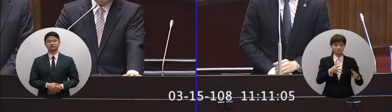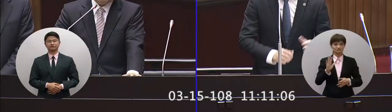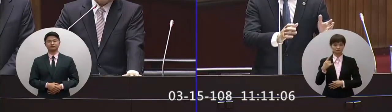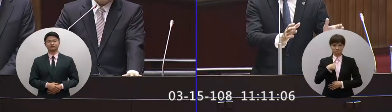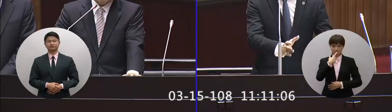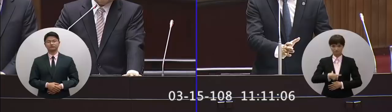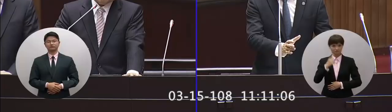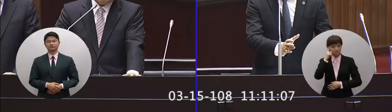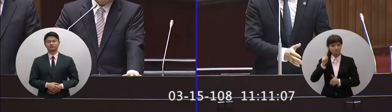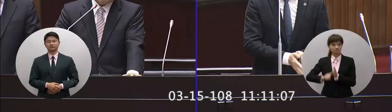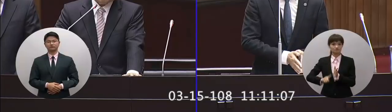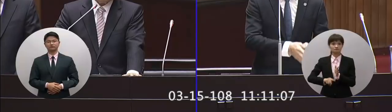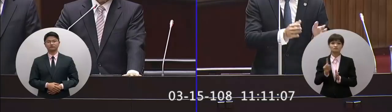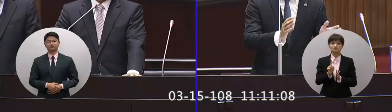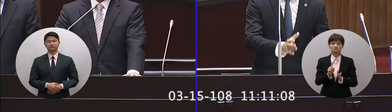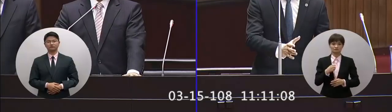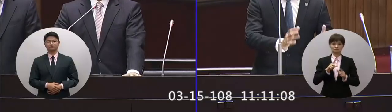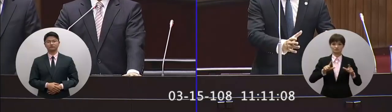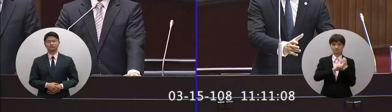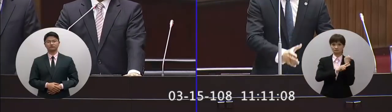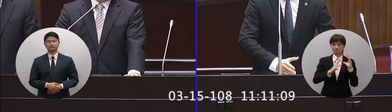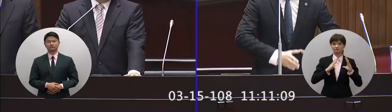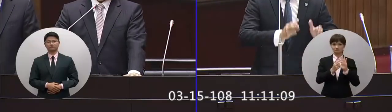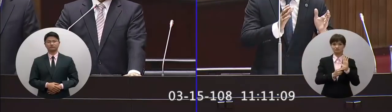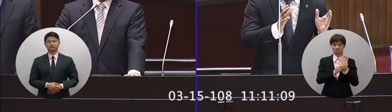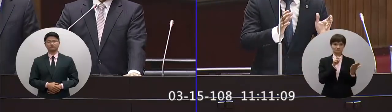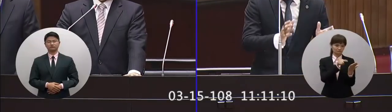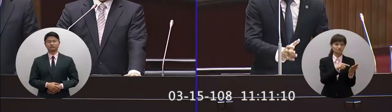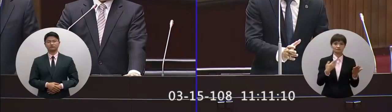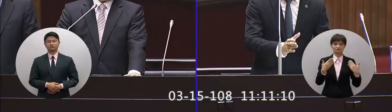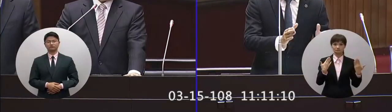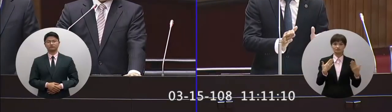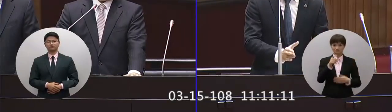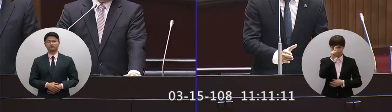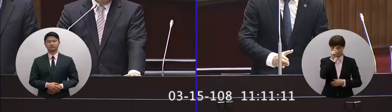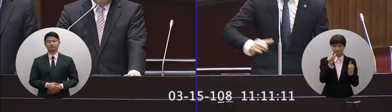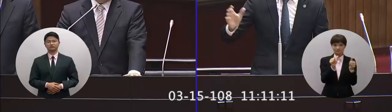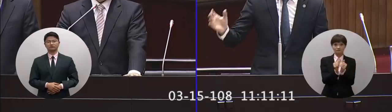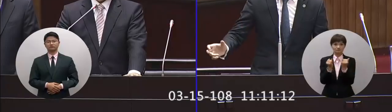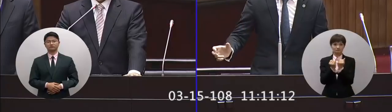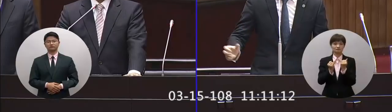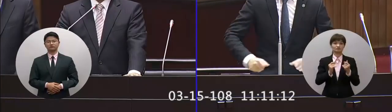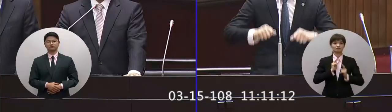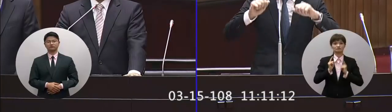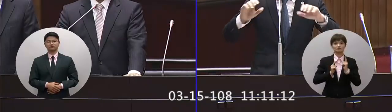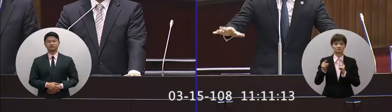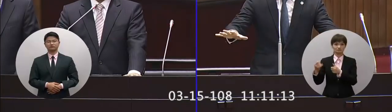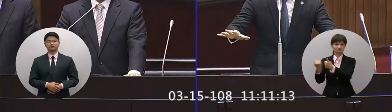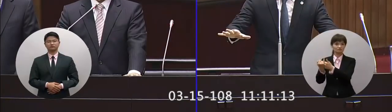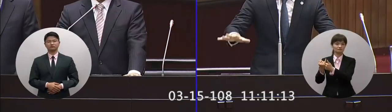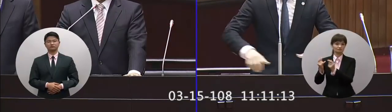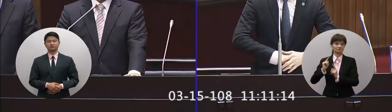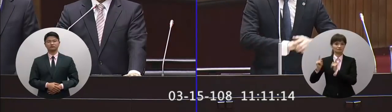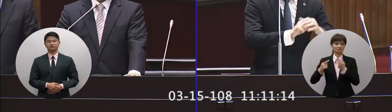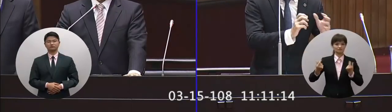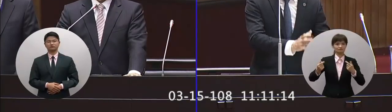简单的啦，因为头拄仔咱就讲啊，因为大法官的解释足清楚的，就是要保障因的这个婚姻自由甲异性同款，因为宪法就安尼